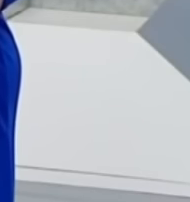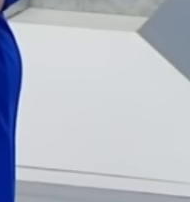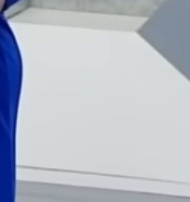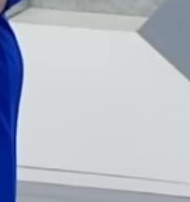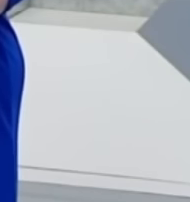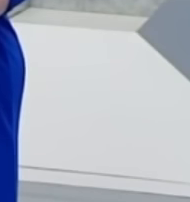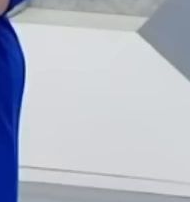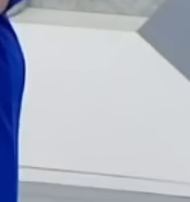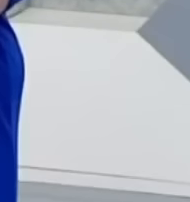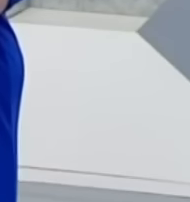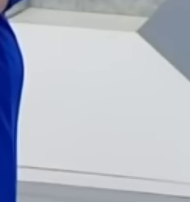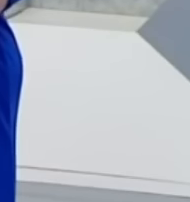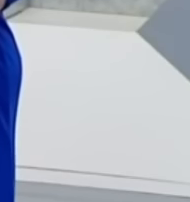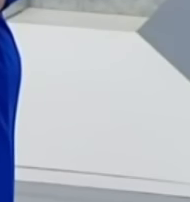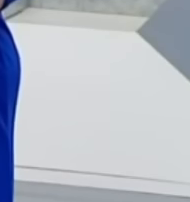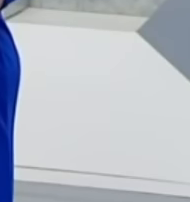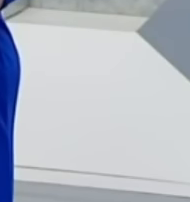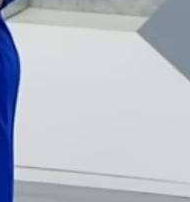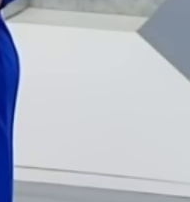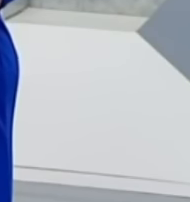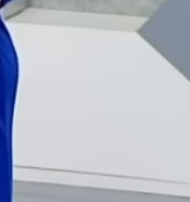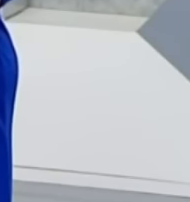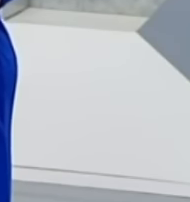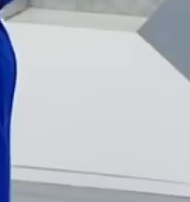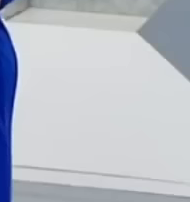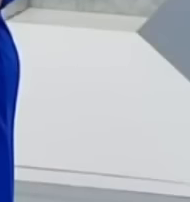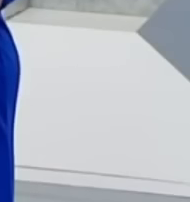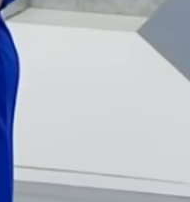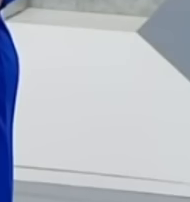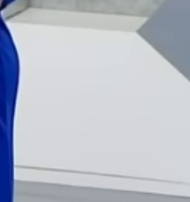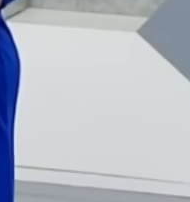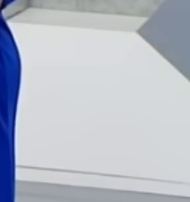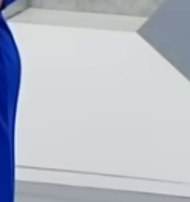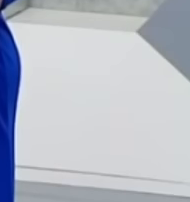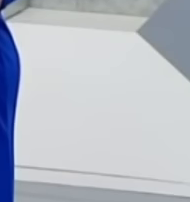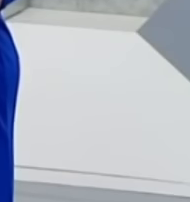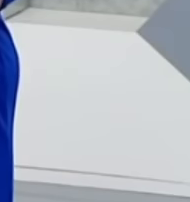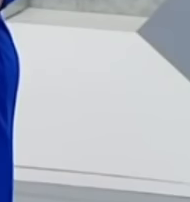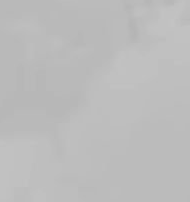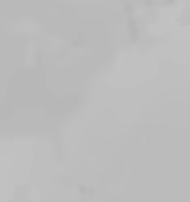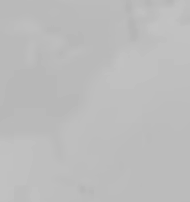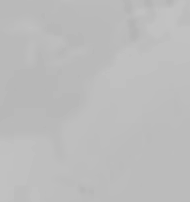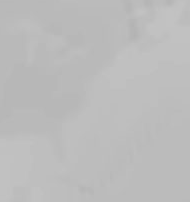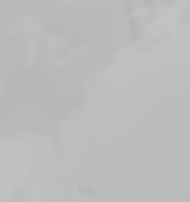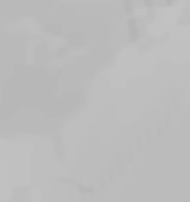GMA Pinoy TV at sa www.gmanews.tv.